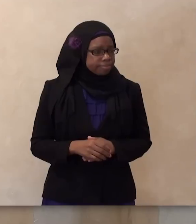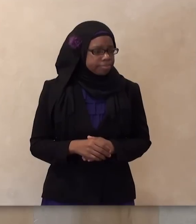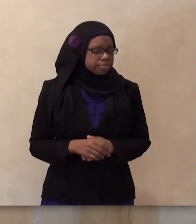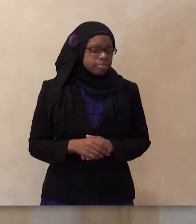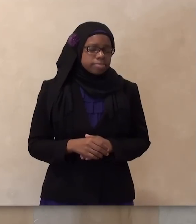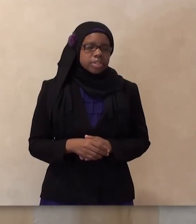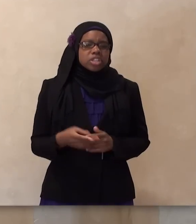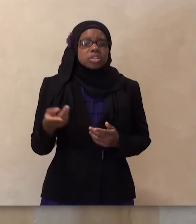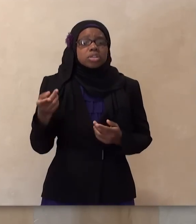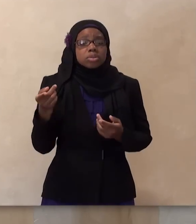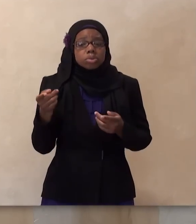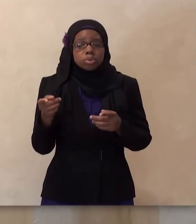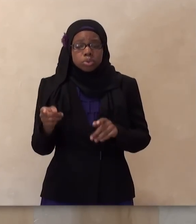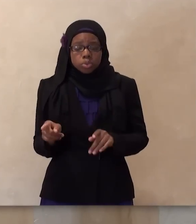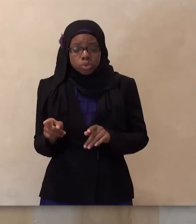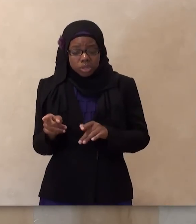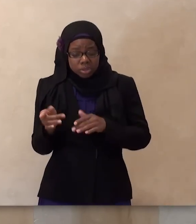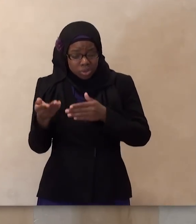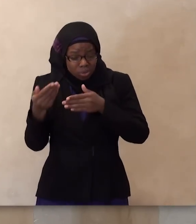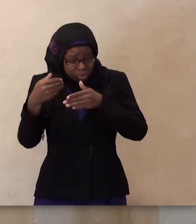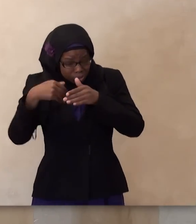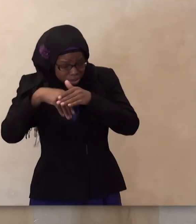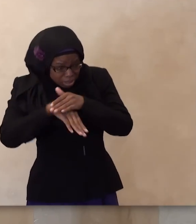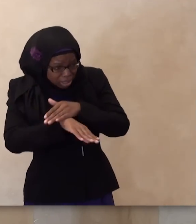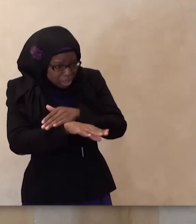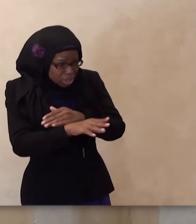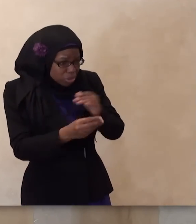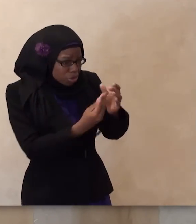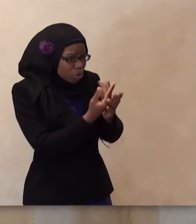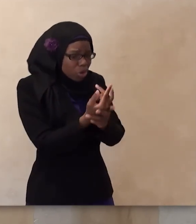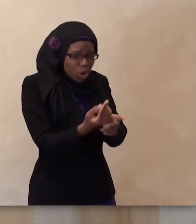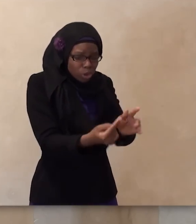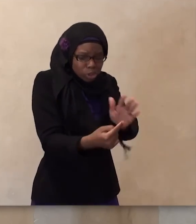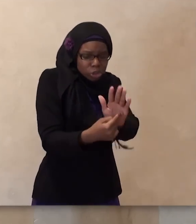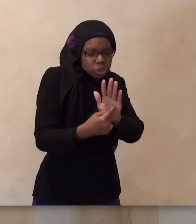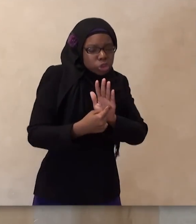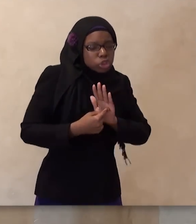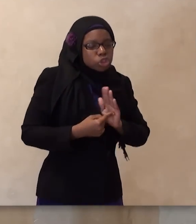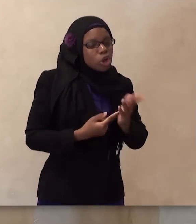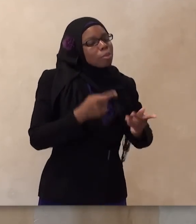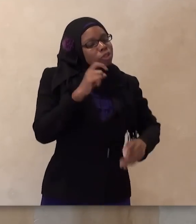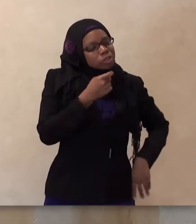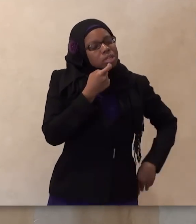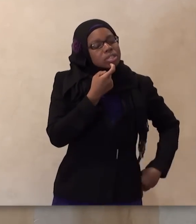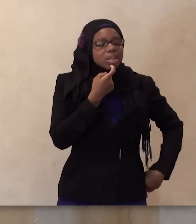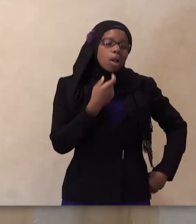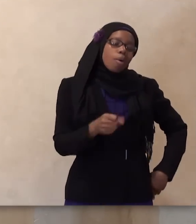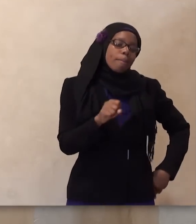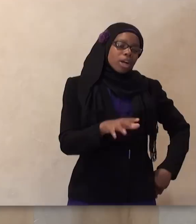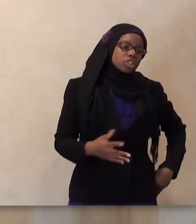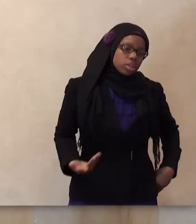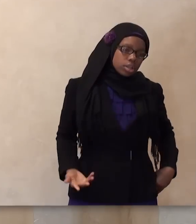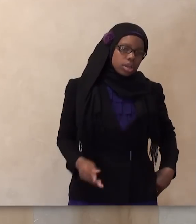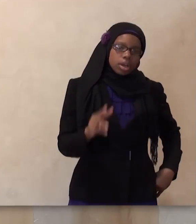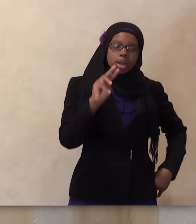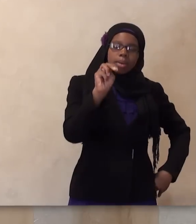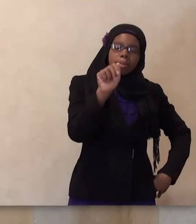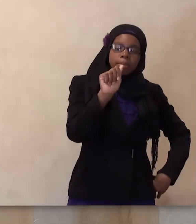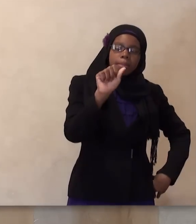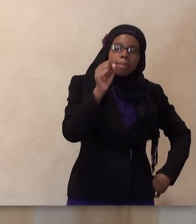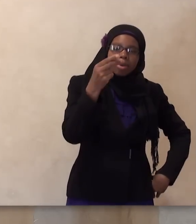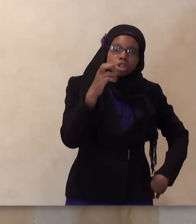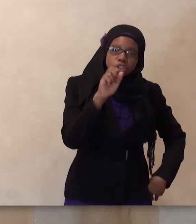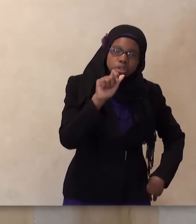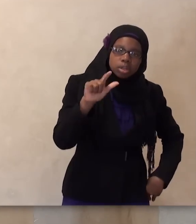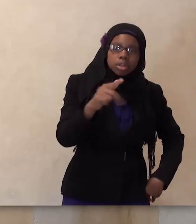you entered your garden and you showed it to me, you must have said, مَا شَاءَ اللَّهِ لَا قُوَّةَ إِلَّا بِاللَّهِ. That this